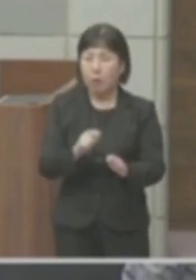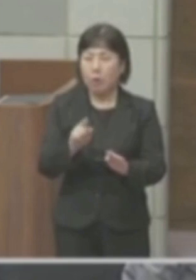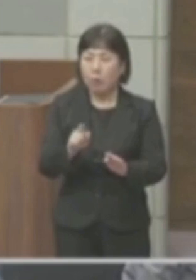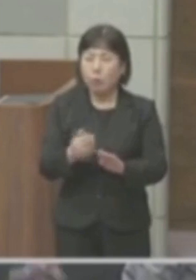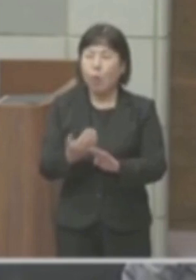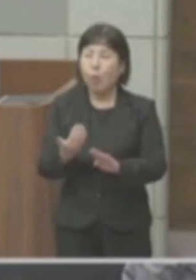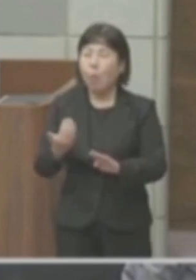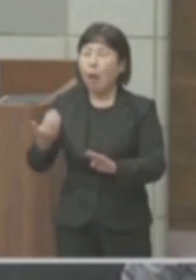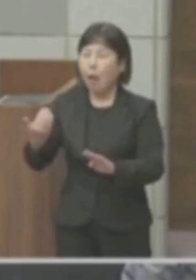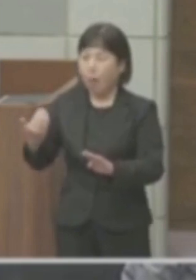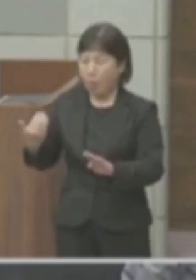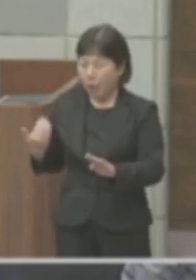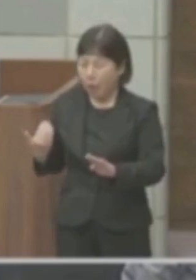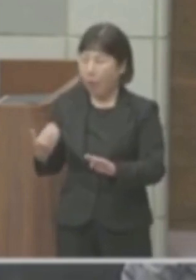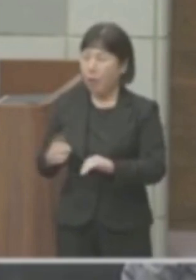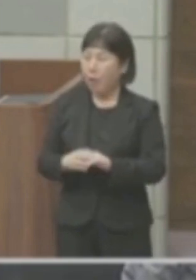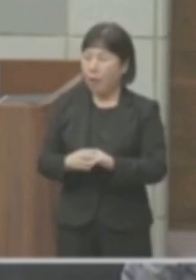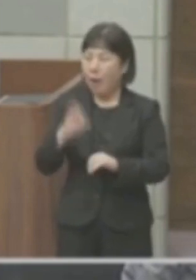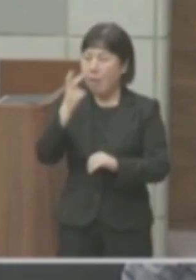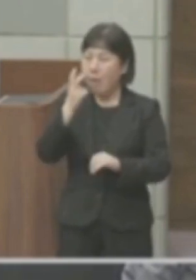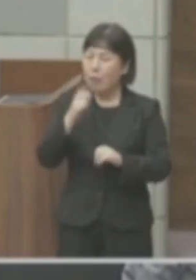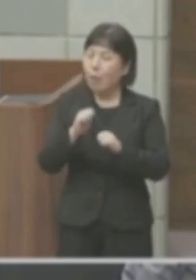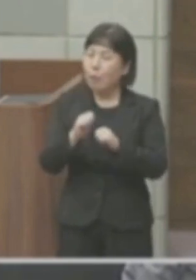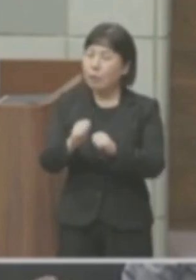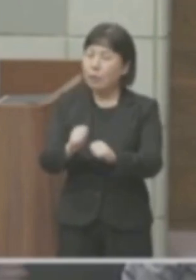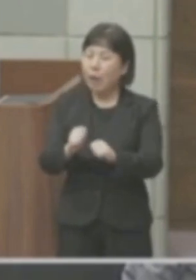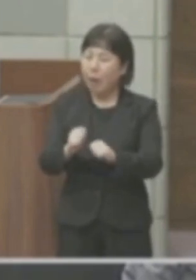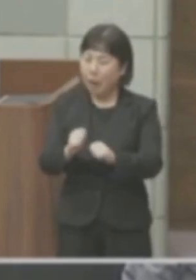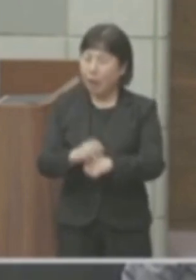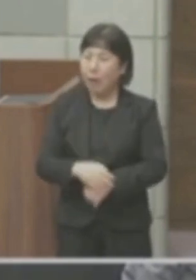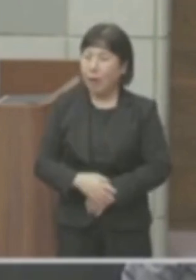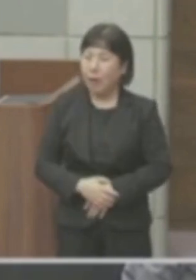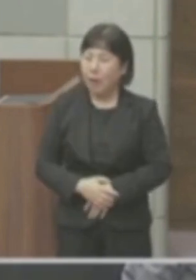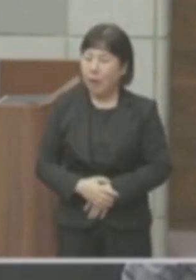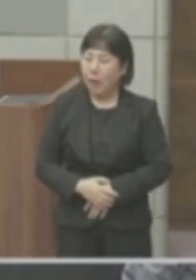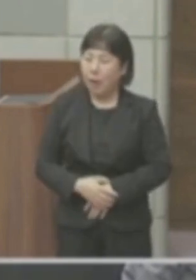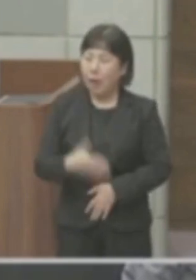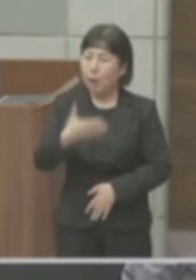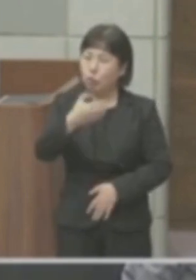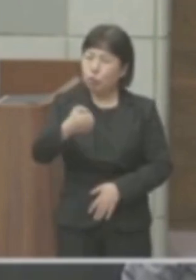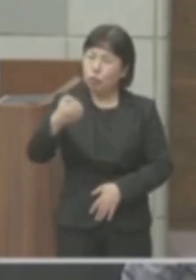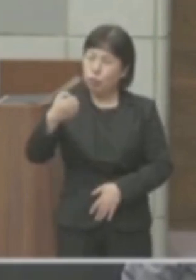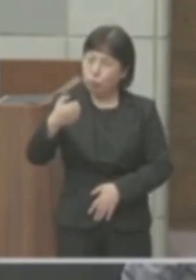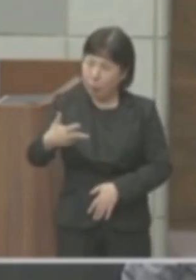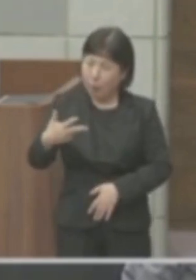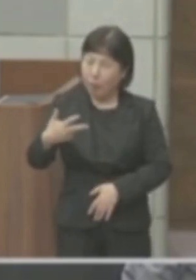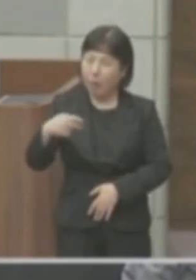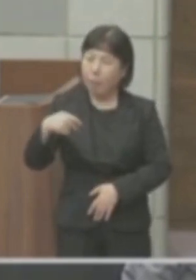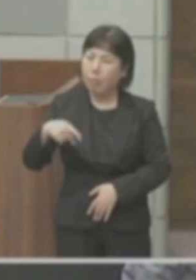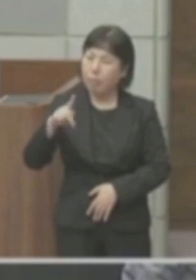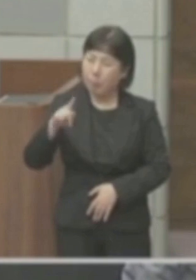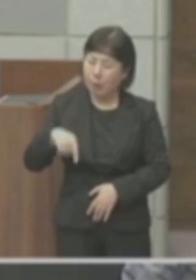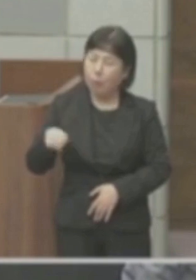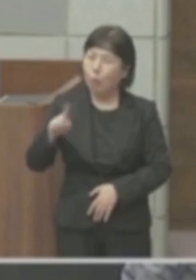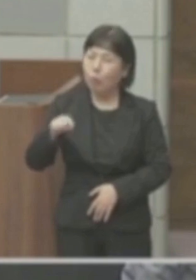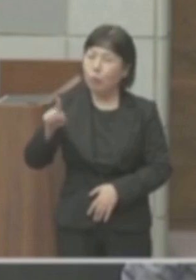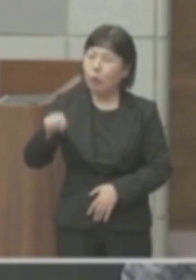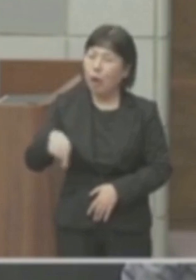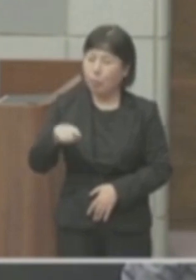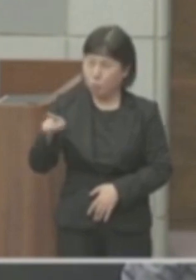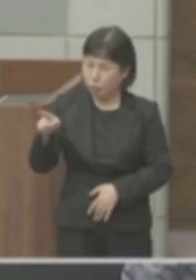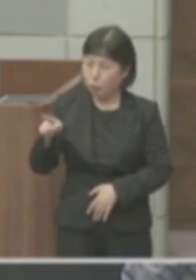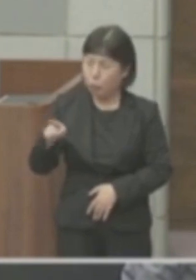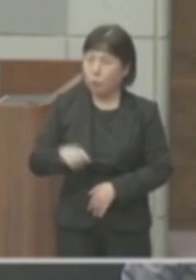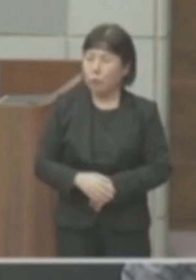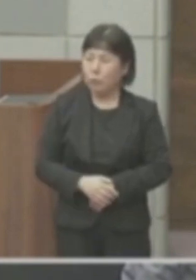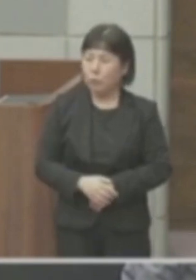ね、それ以前に検査をしたら、97ナノグラム。これは末端給水栓